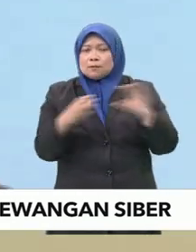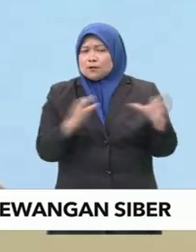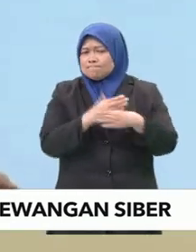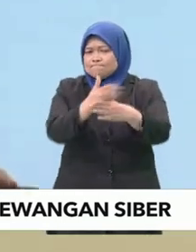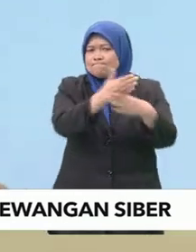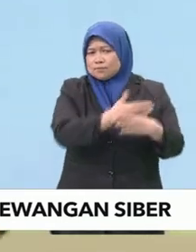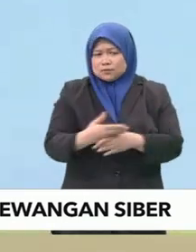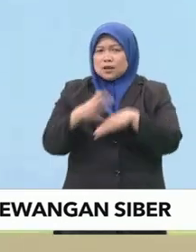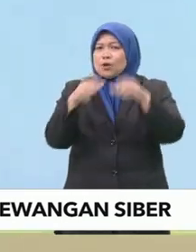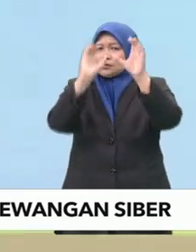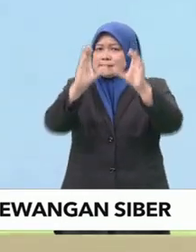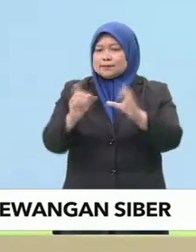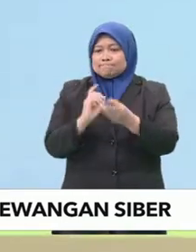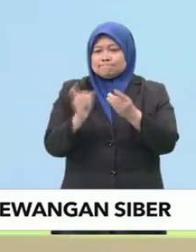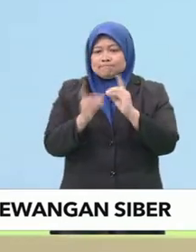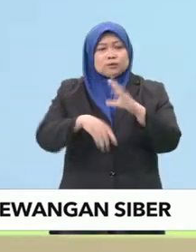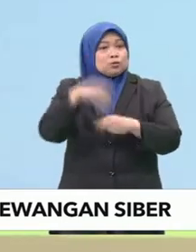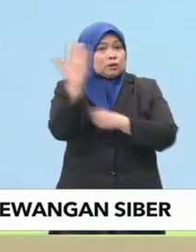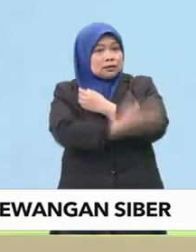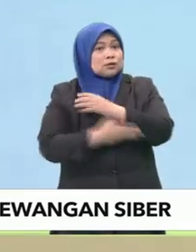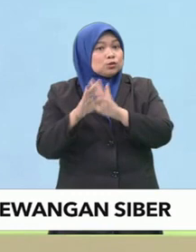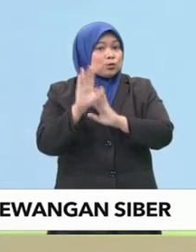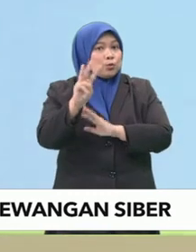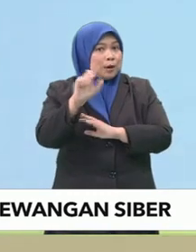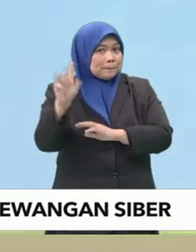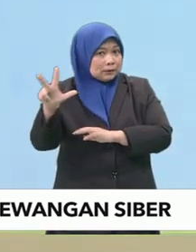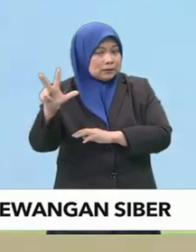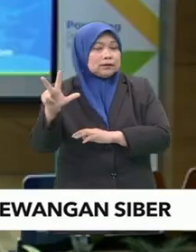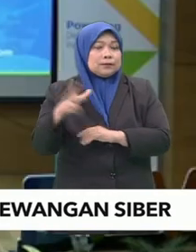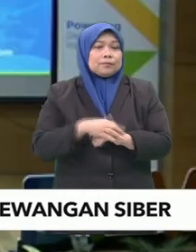perkusian tren pembayaran digital di luar negara seperti bakteri